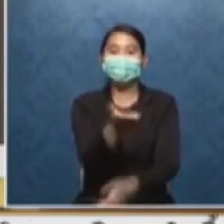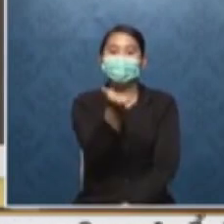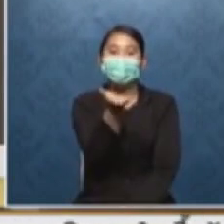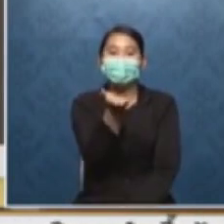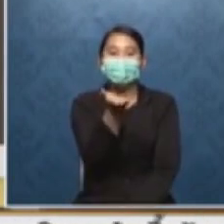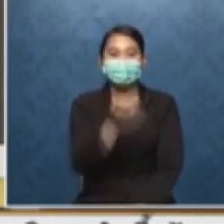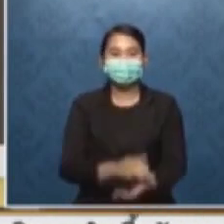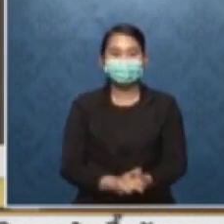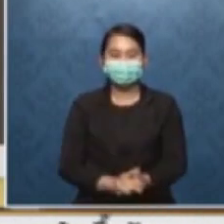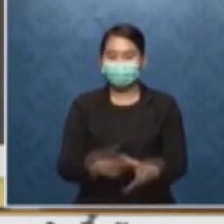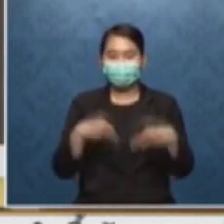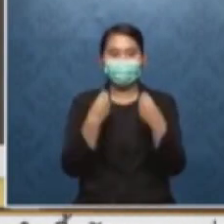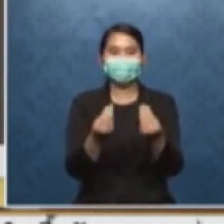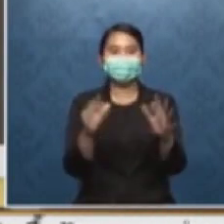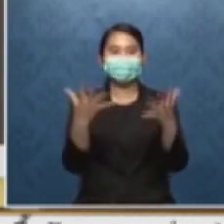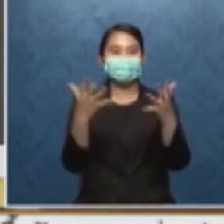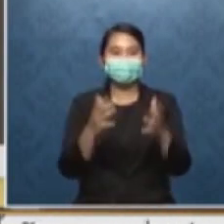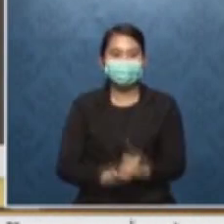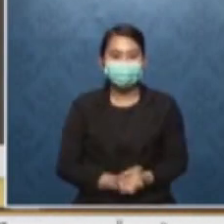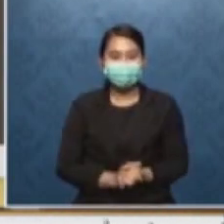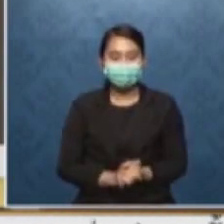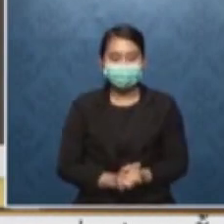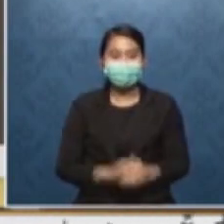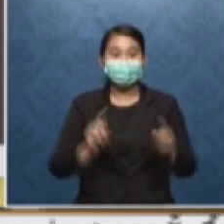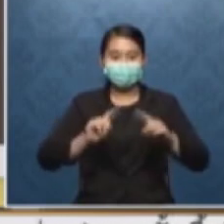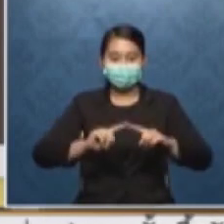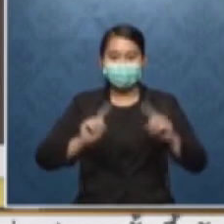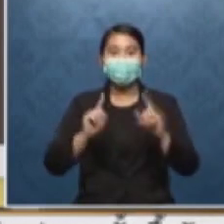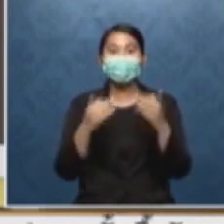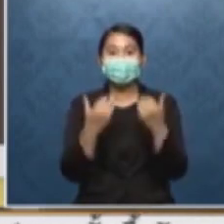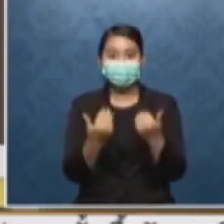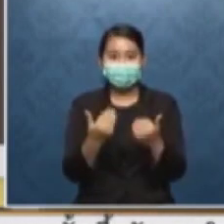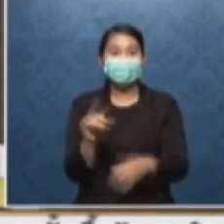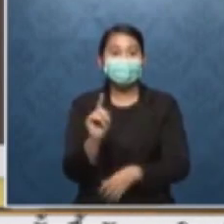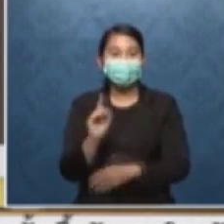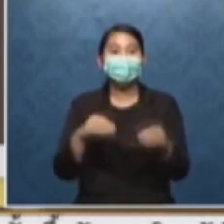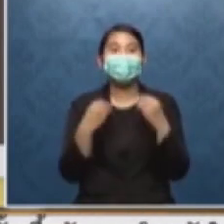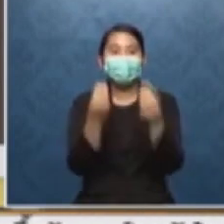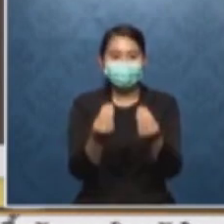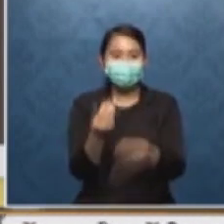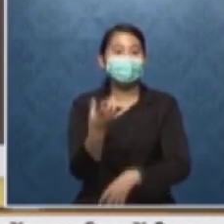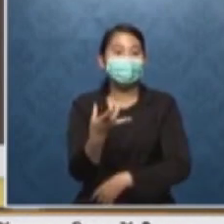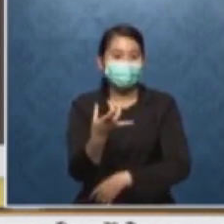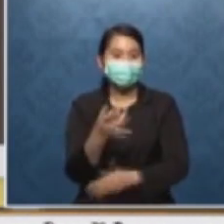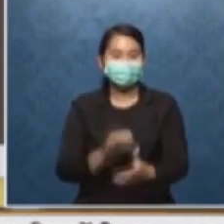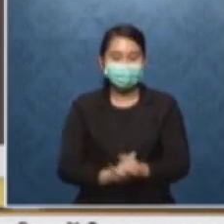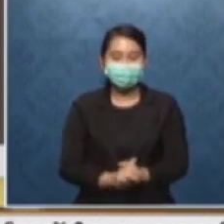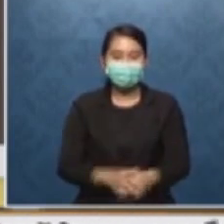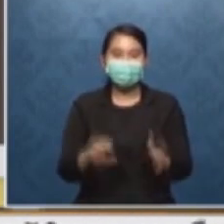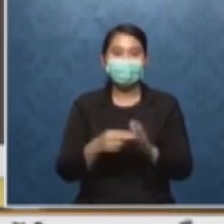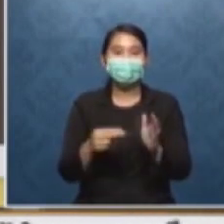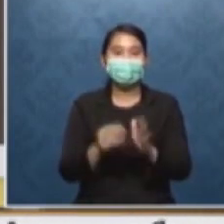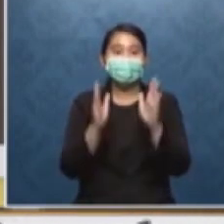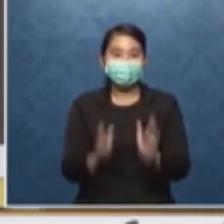ก็คงไม่มีใครให้ตั้งแต่วันนี้สิ่งที่เขาให้คือคือเอาพี่น้อง